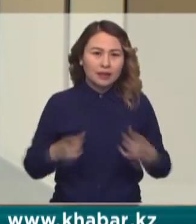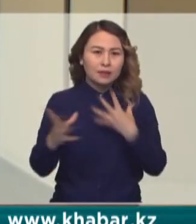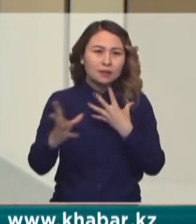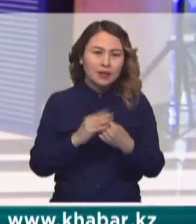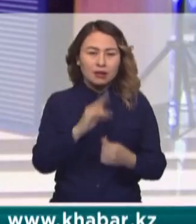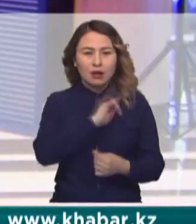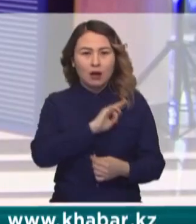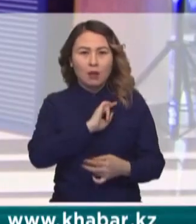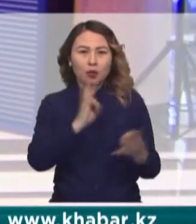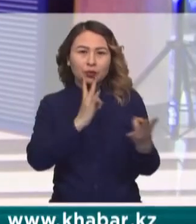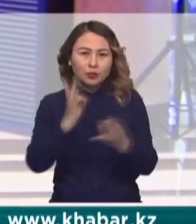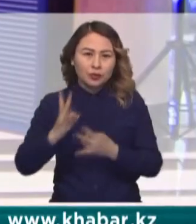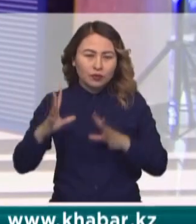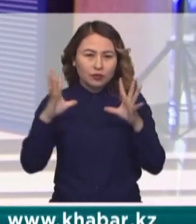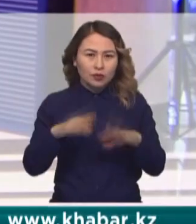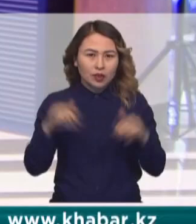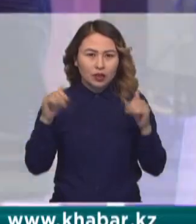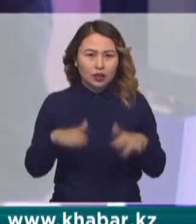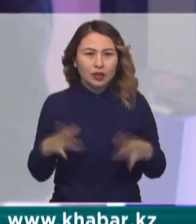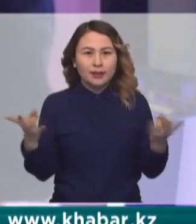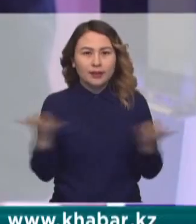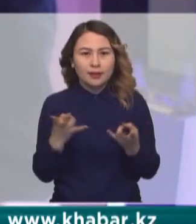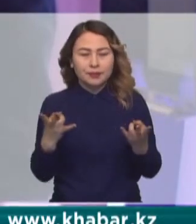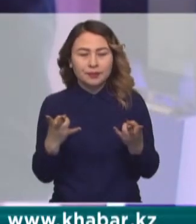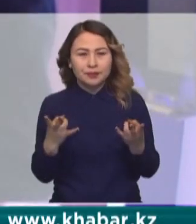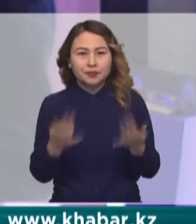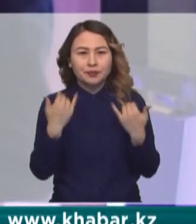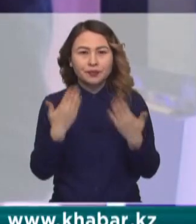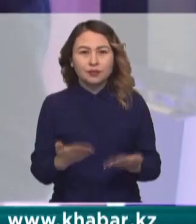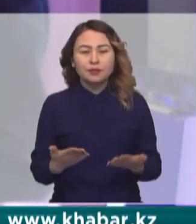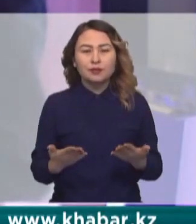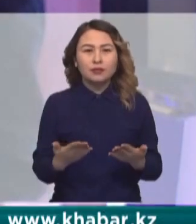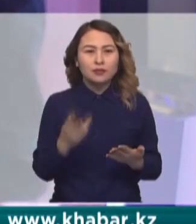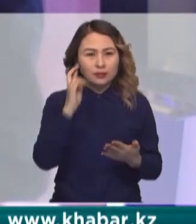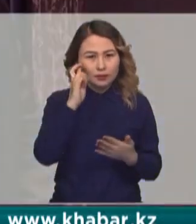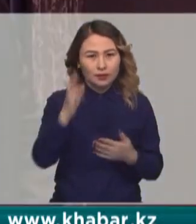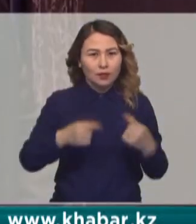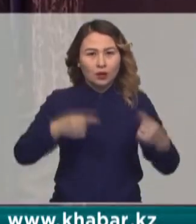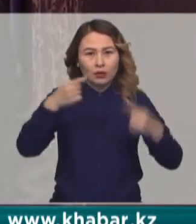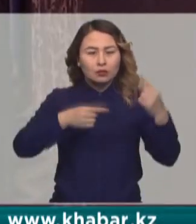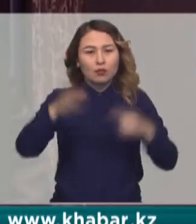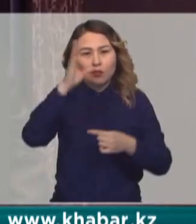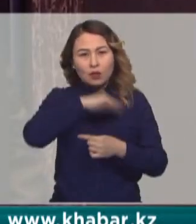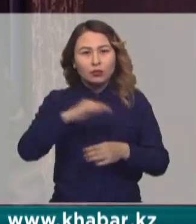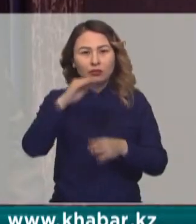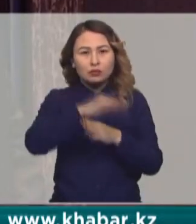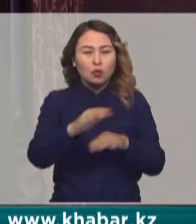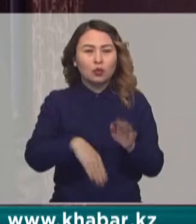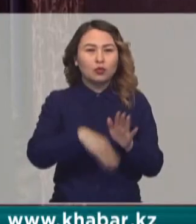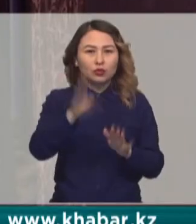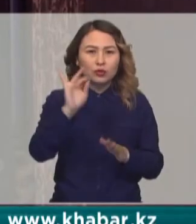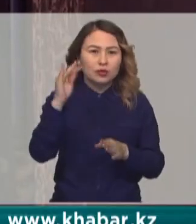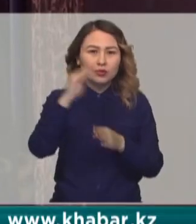аясында қажетті шараларды қабылдау қажеттігін атап өтті. Бұл елдердің бәсекеге қабілеттілігін арттырады